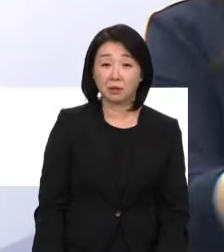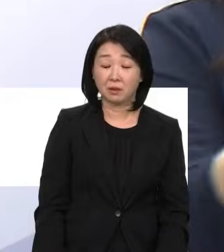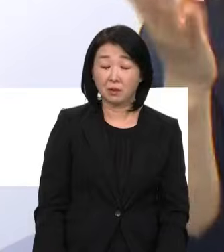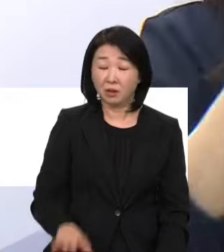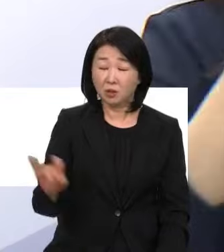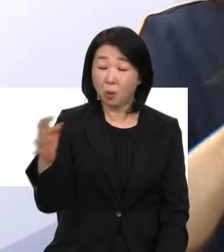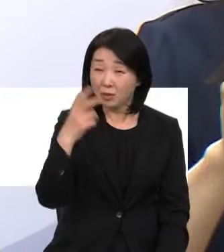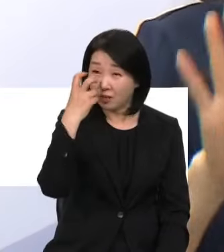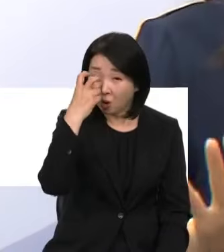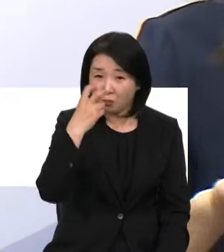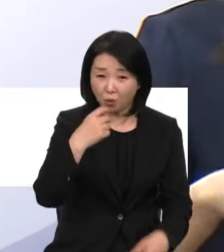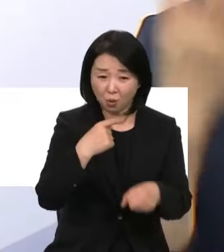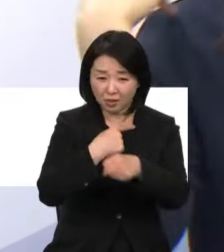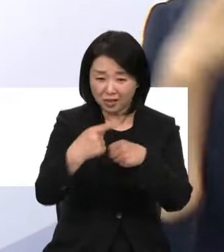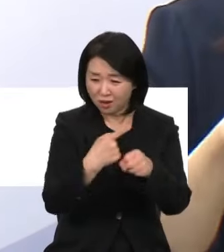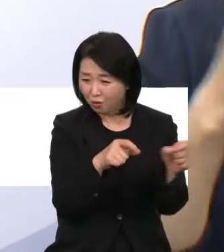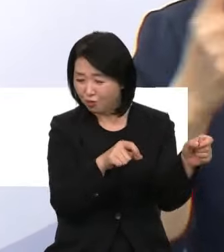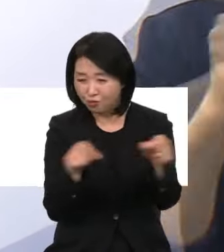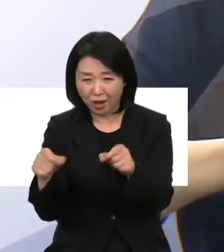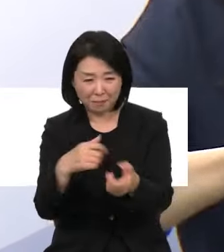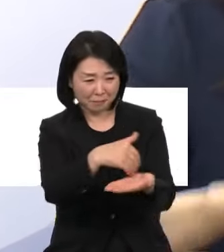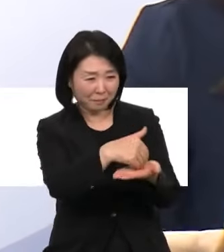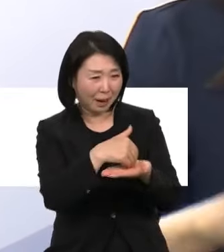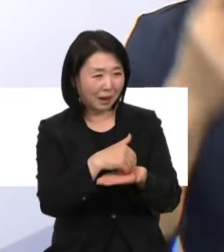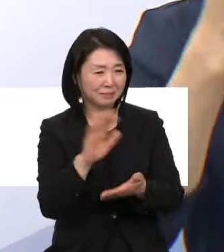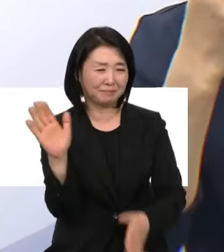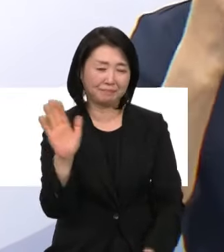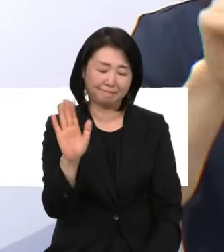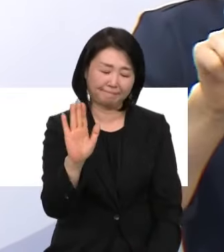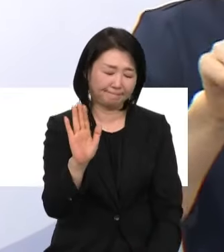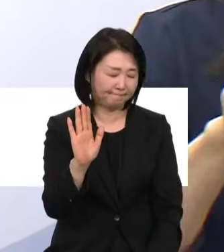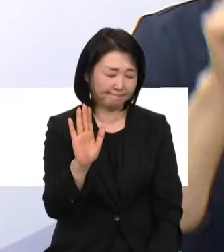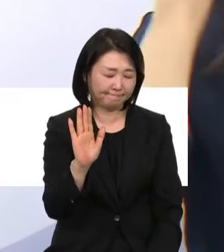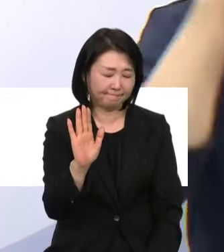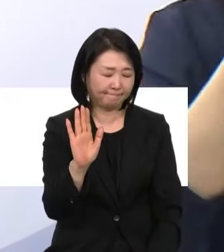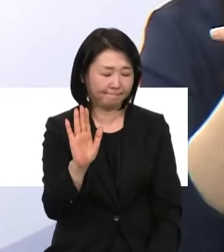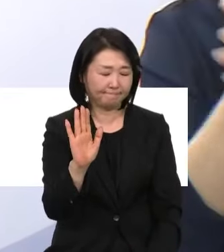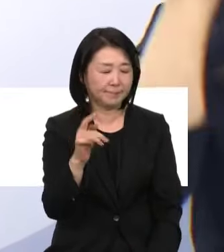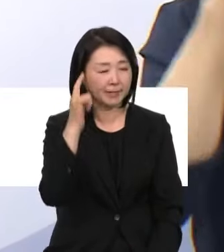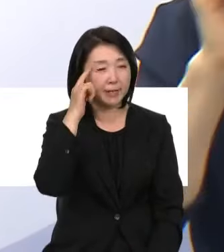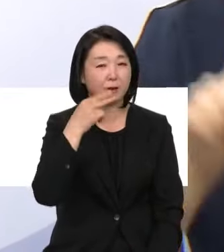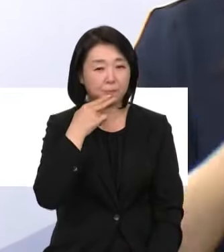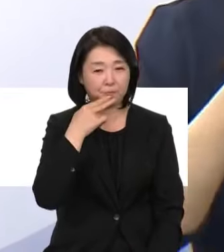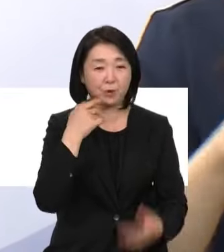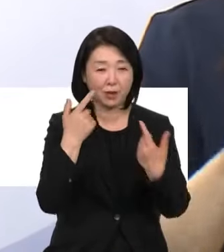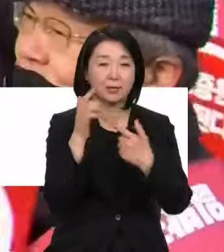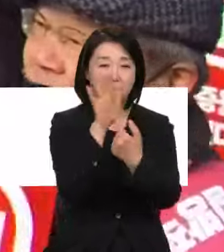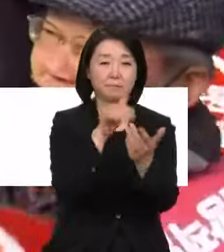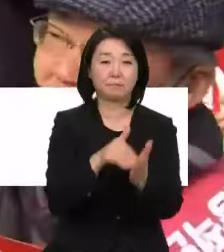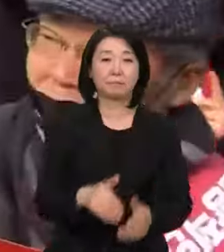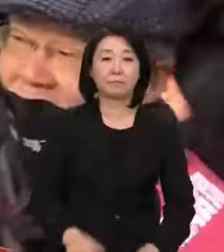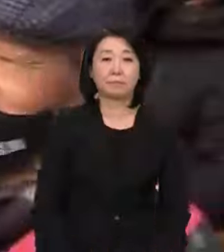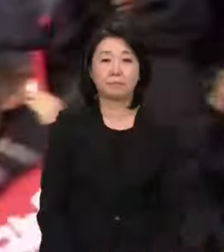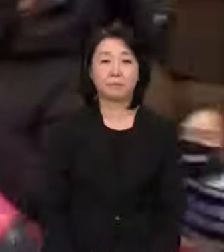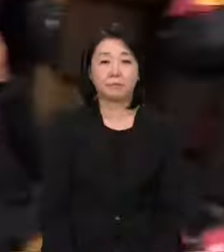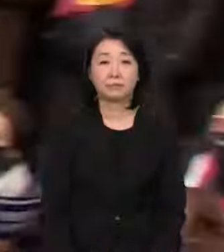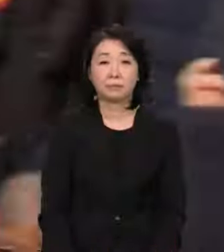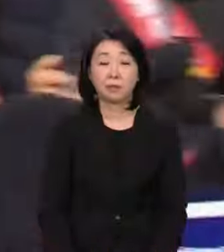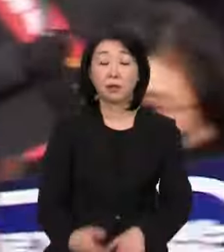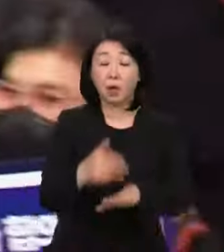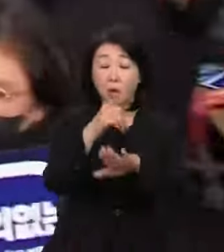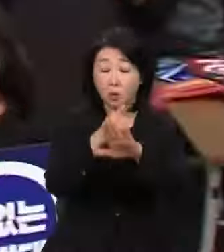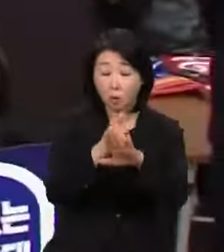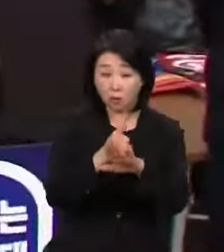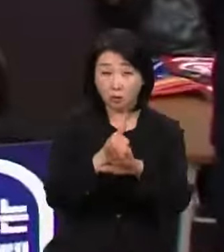1년 유예를 주장하고 계시는데 현재로서는 그것은 고려하고 있지 않다는 말씀을 드리겠습니다. 결국